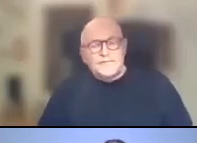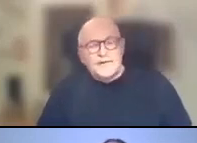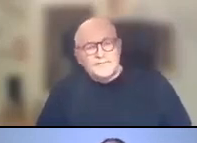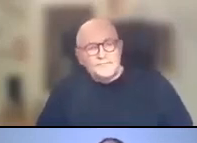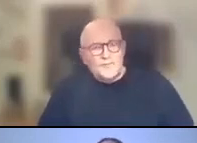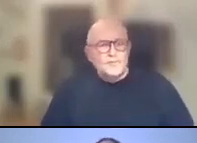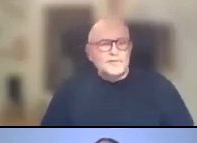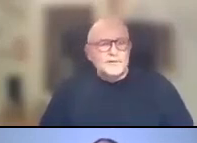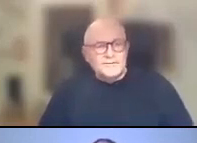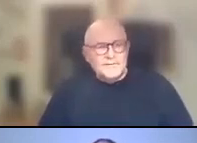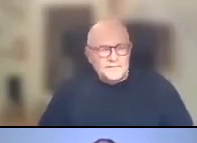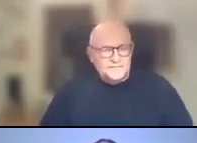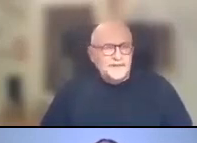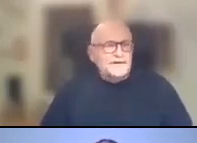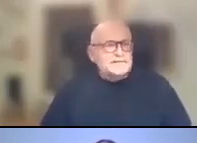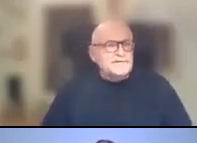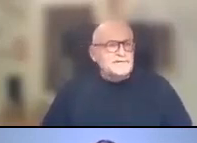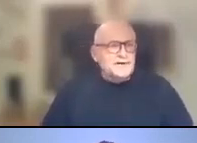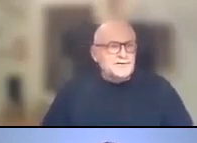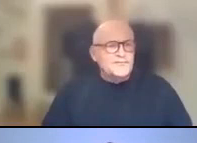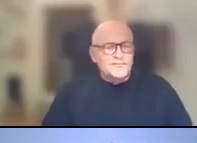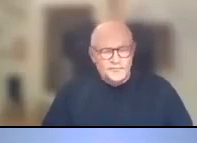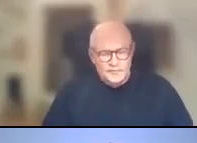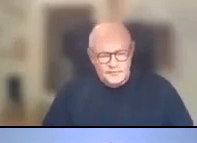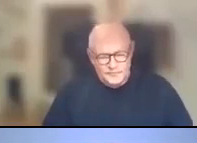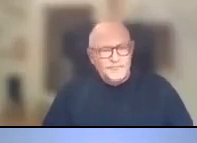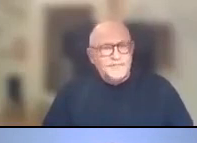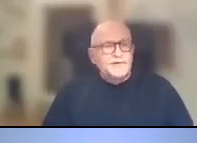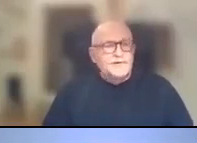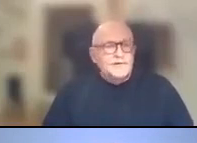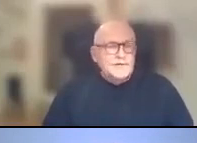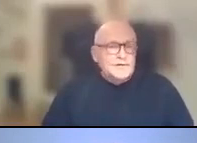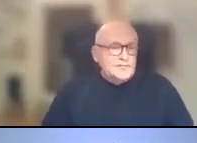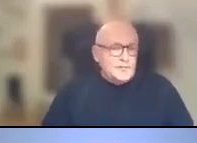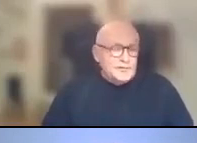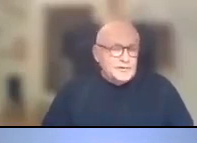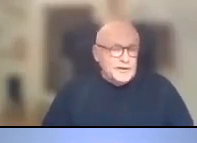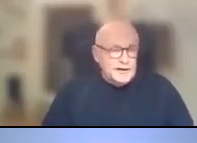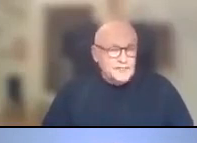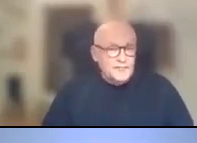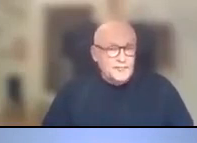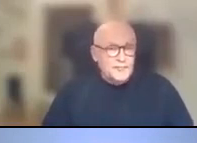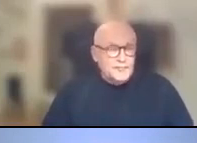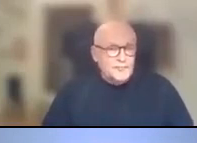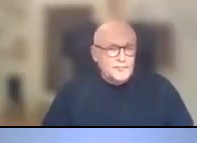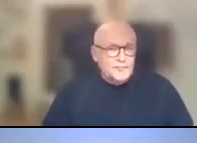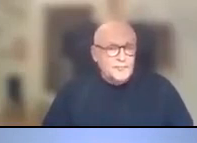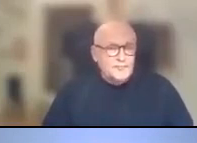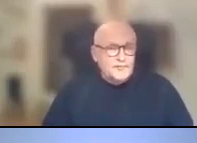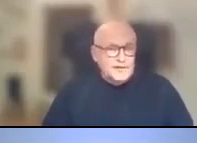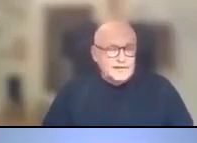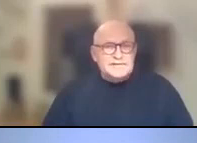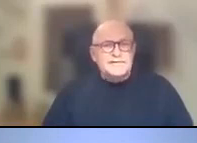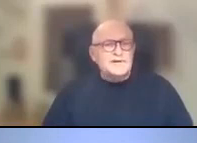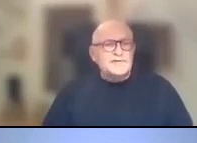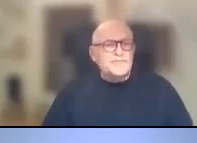Meine Damen und Herren, guten Abend. Herzlichen Dank für die freundliche Einführung